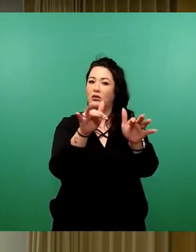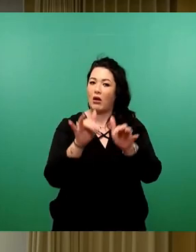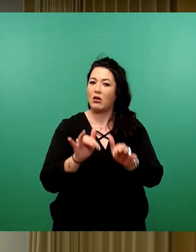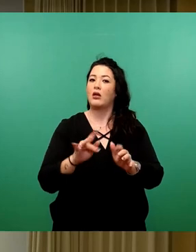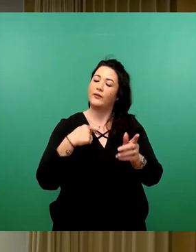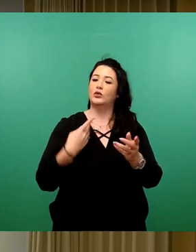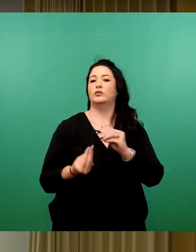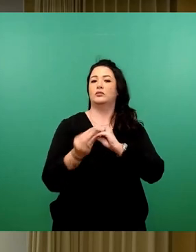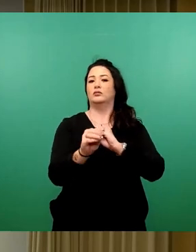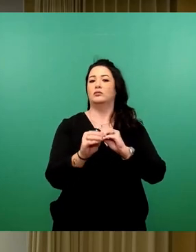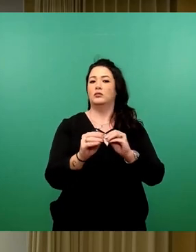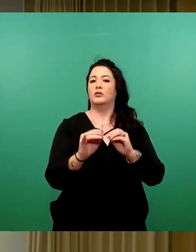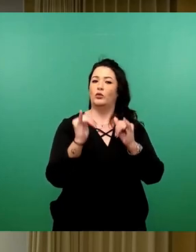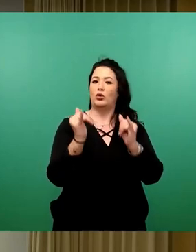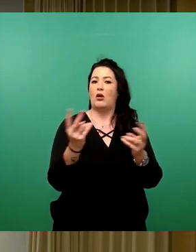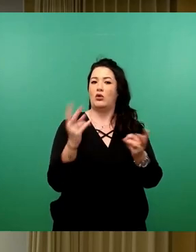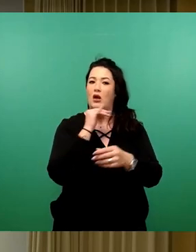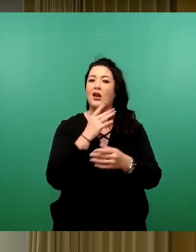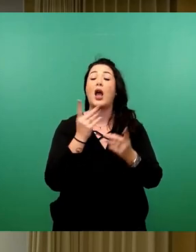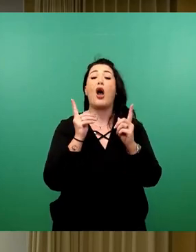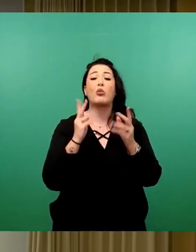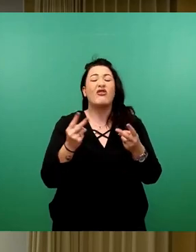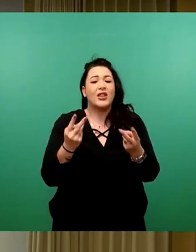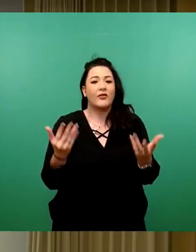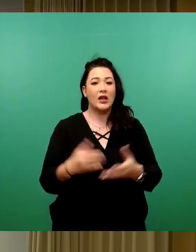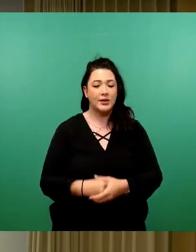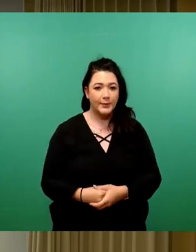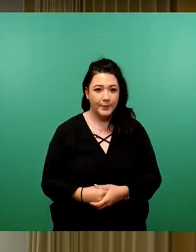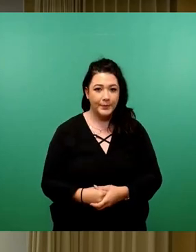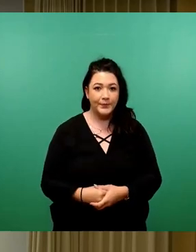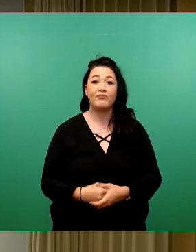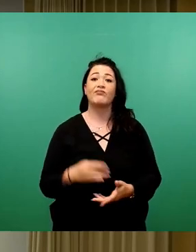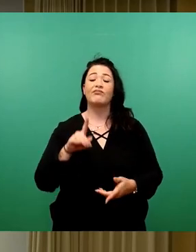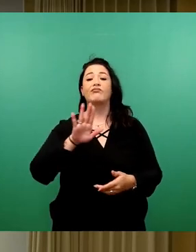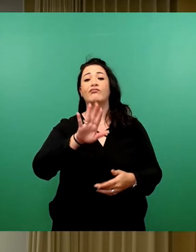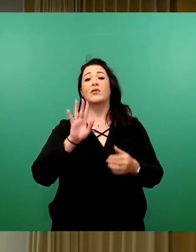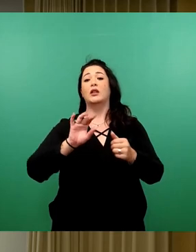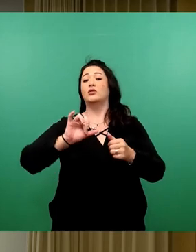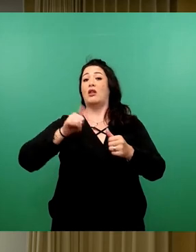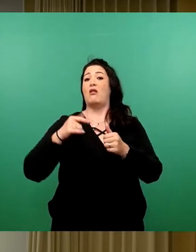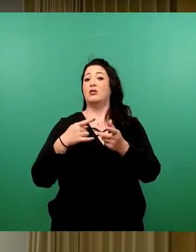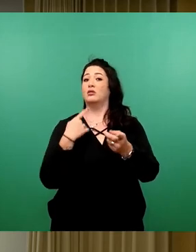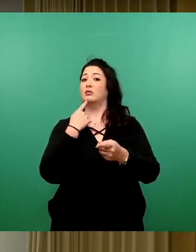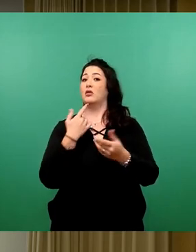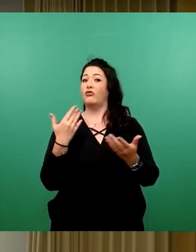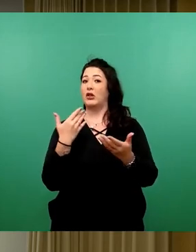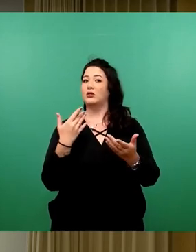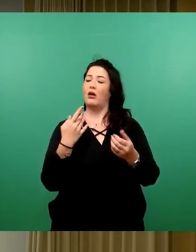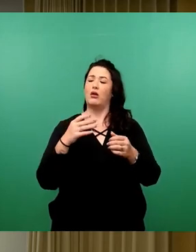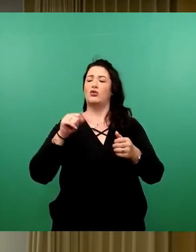worauf kommt es denn an? In Ihren ersten Aussagen hieß es, es braucht eine Frau in